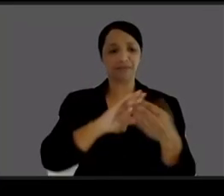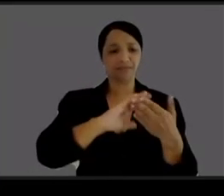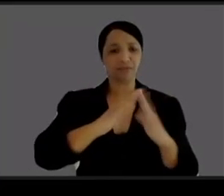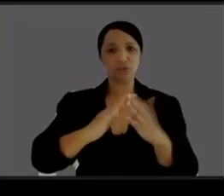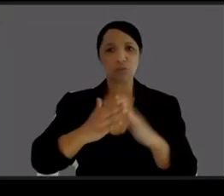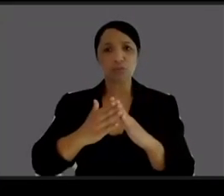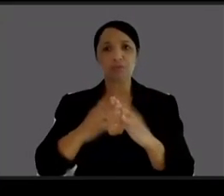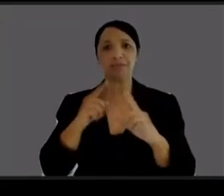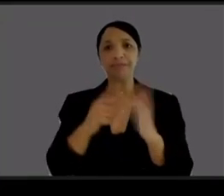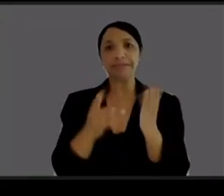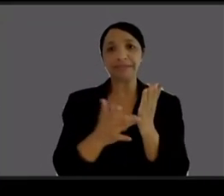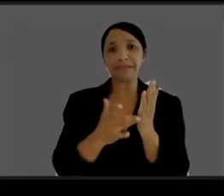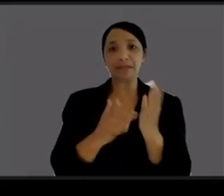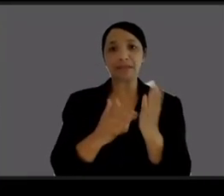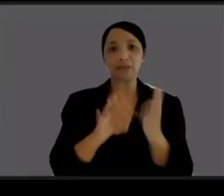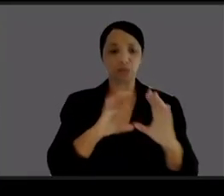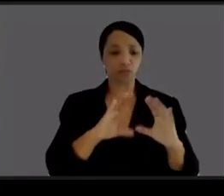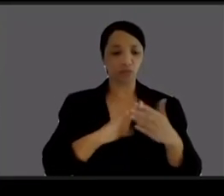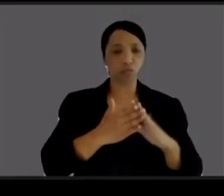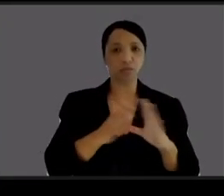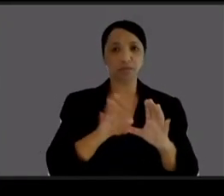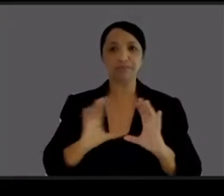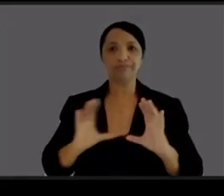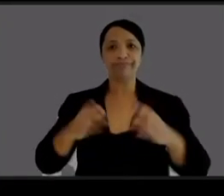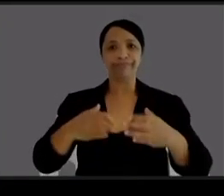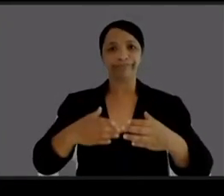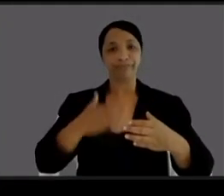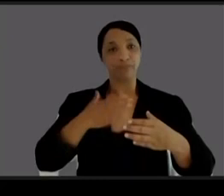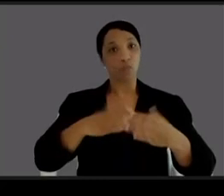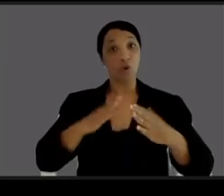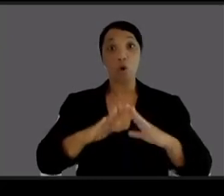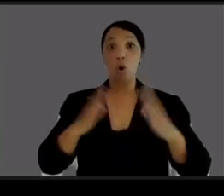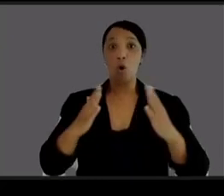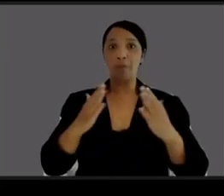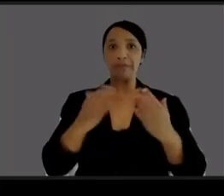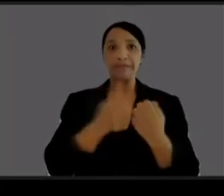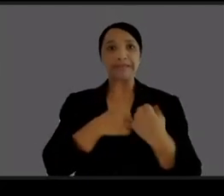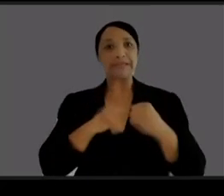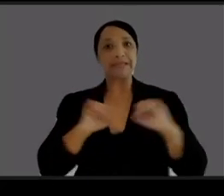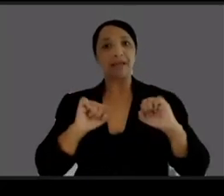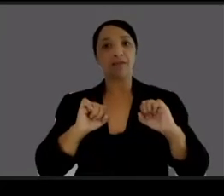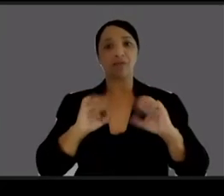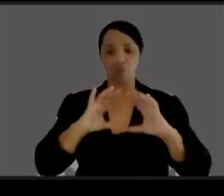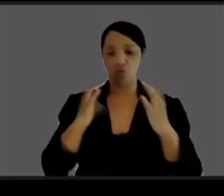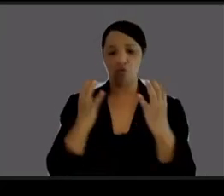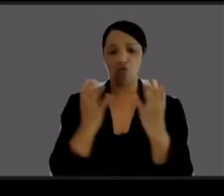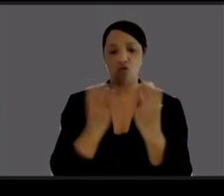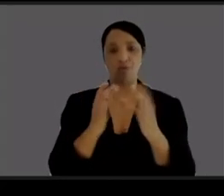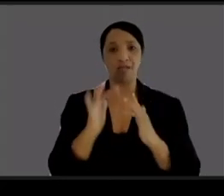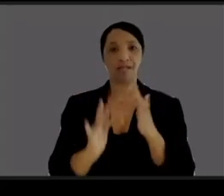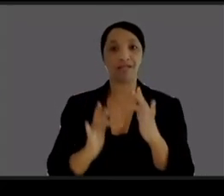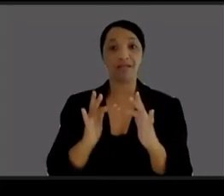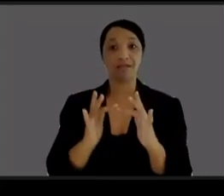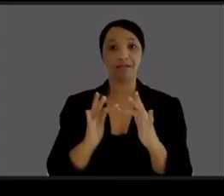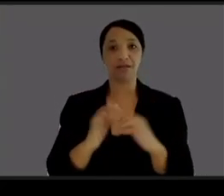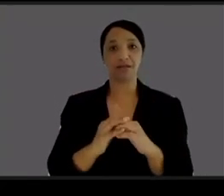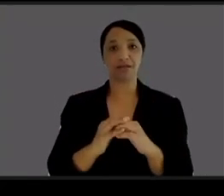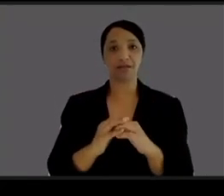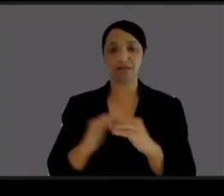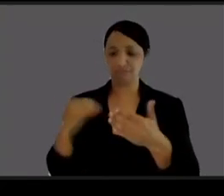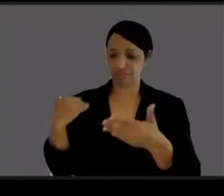والمجتمع المدني والمجتمع التقني من اجل المها الاساسيه التي تجمعنا وهي المتمثله في النهوض والانفتاح